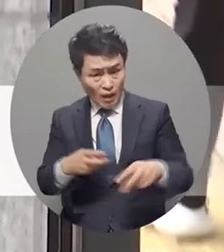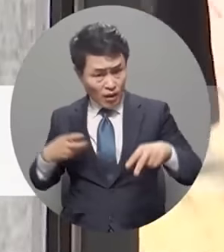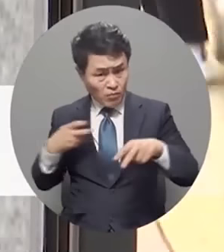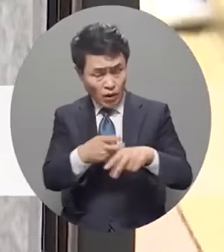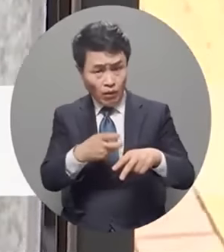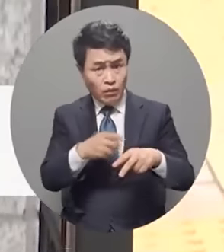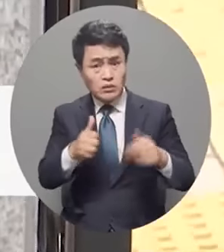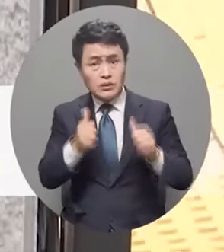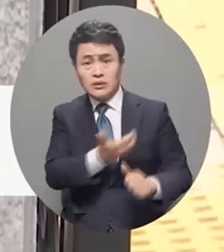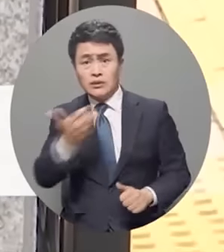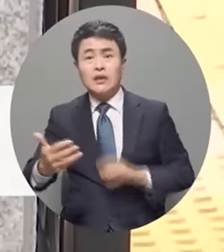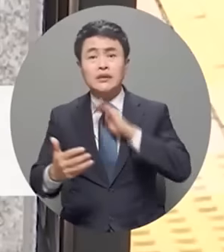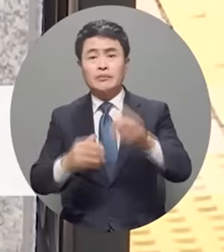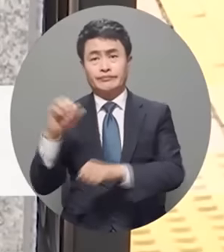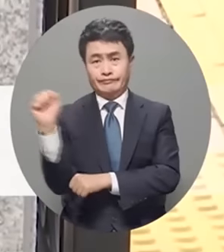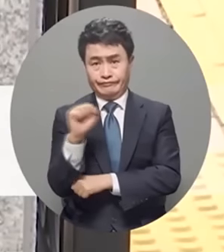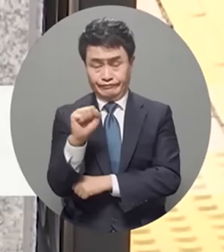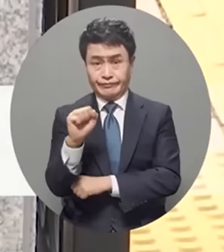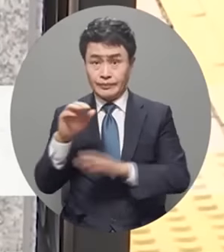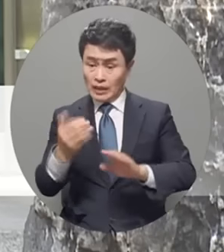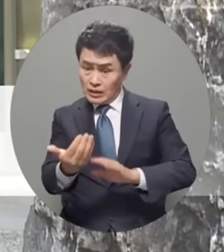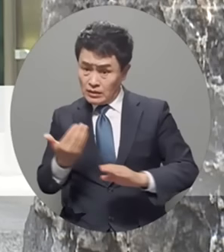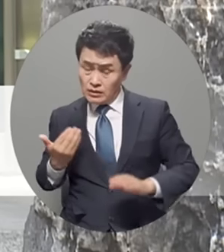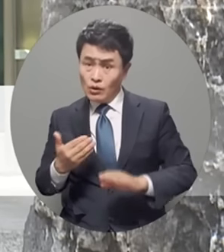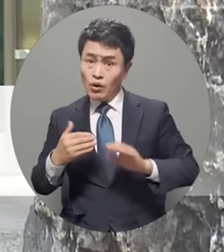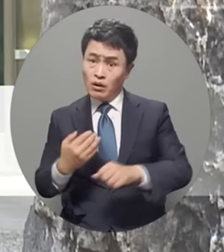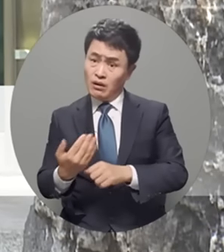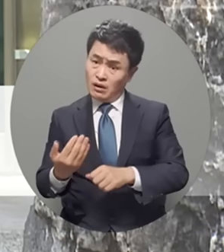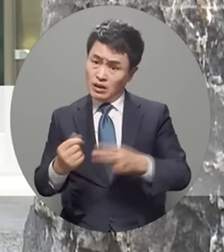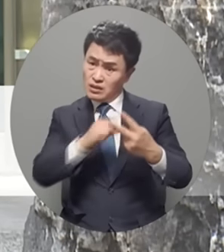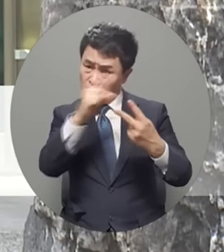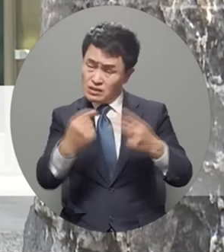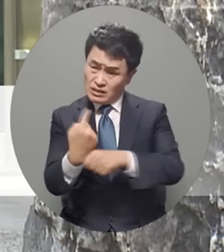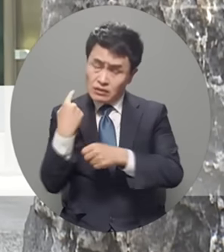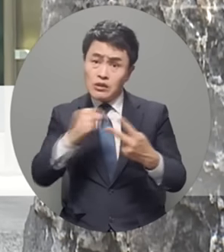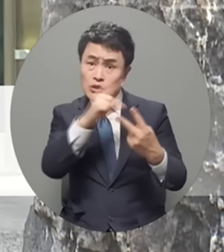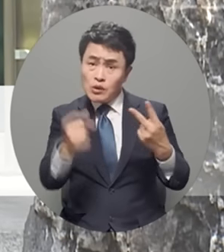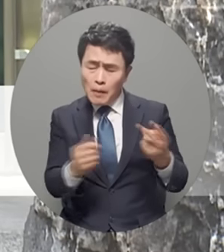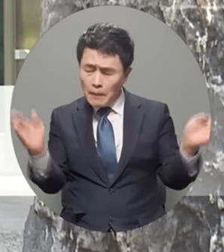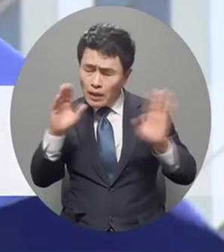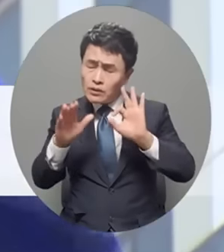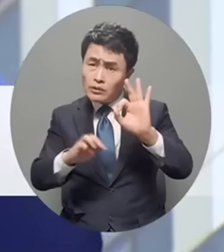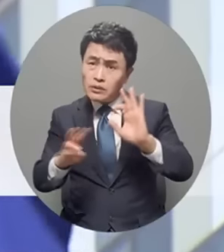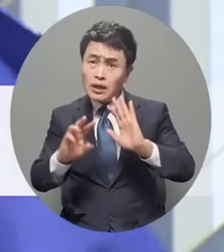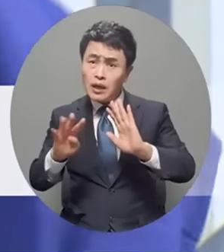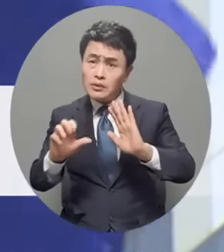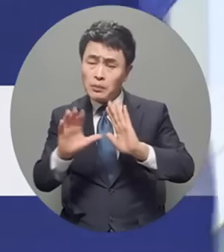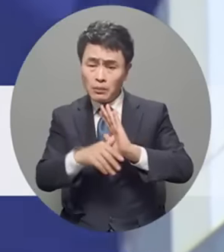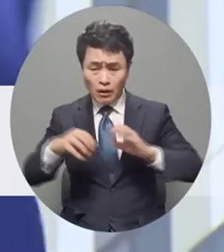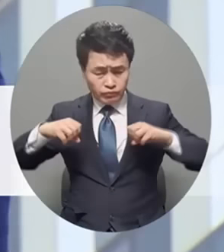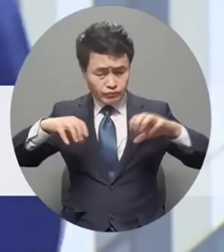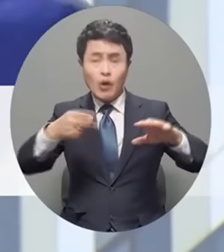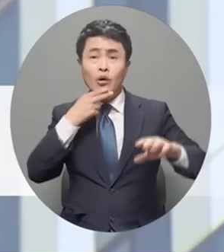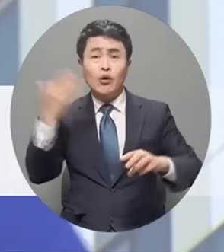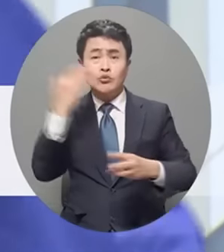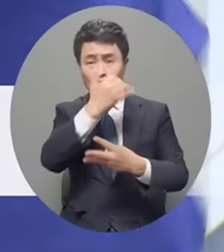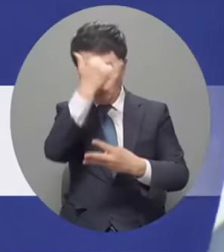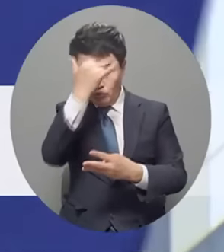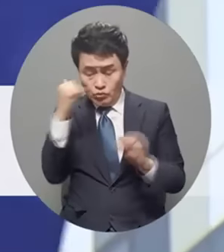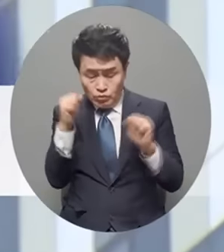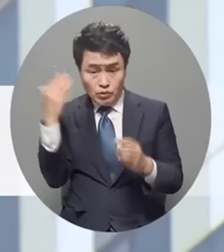재판에 넘겨진 40대 운전자는 앞서 지난해 2월 밤 10시 43분쯤 가로등이 없는 충북 청주시 한